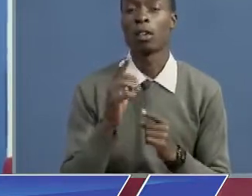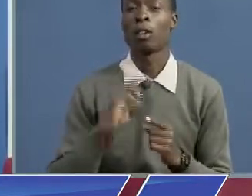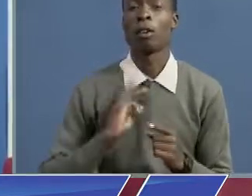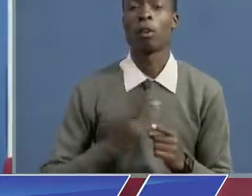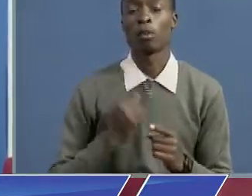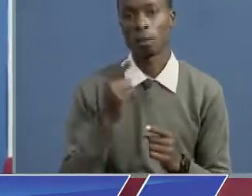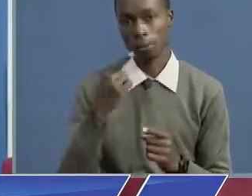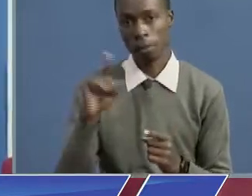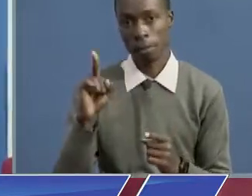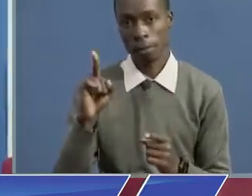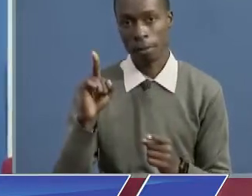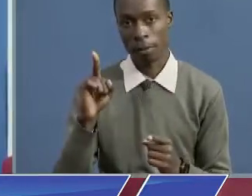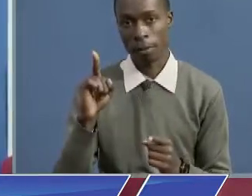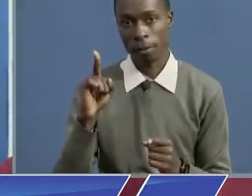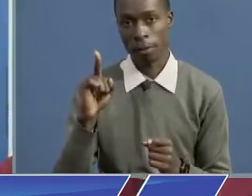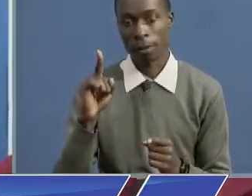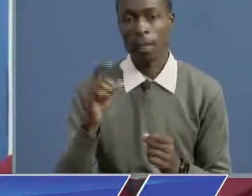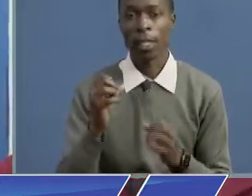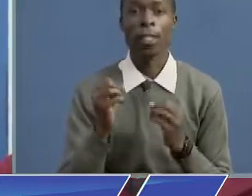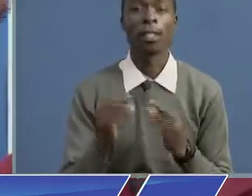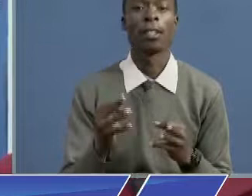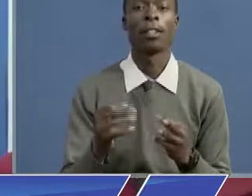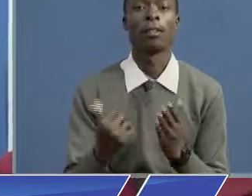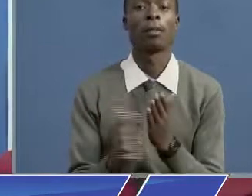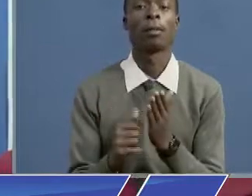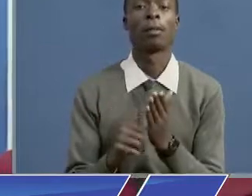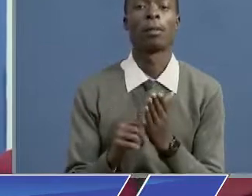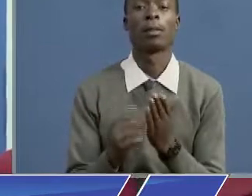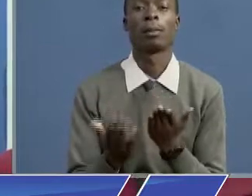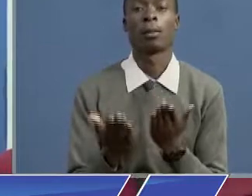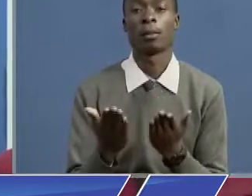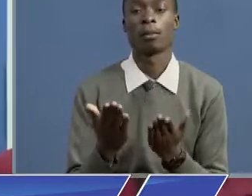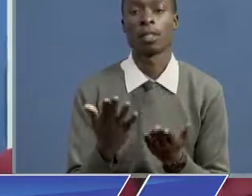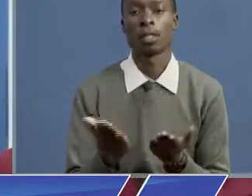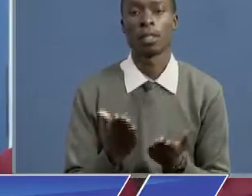tutarekebisha. Kama kumetokea makosa fulani,